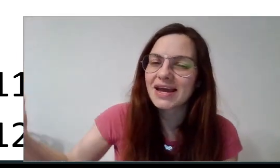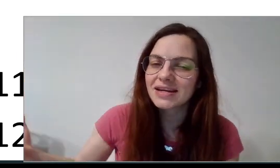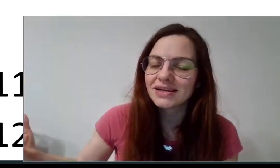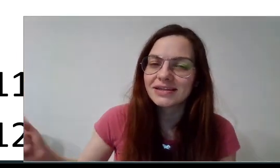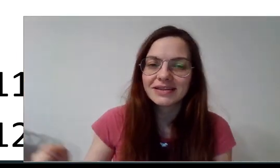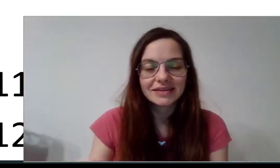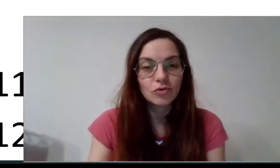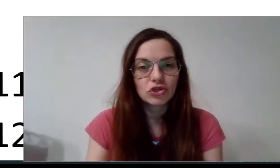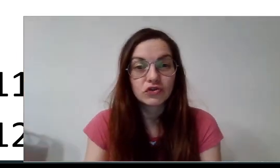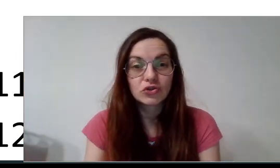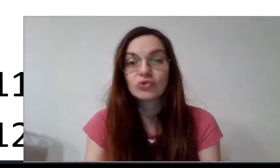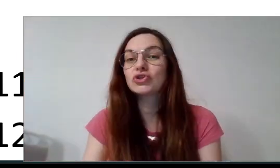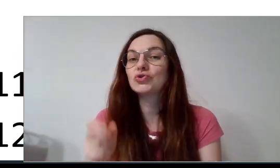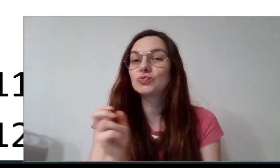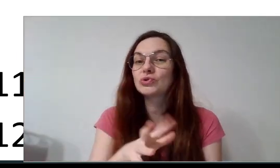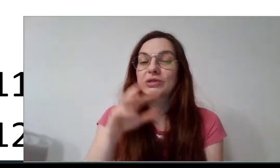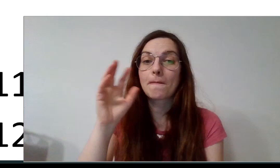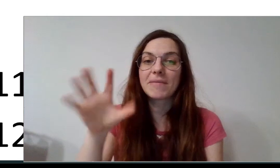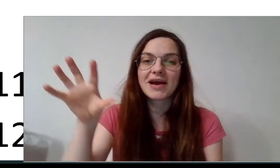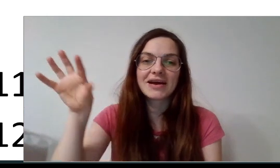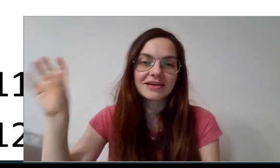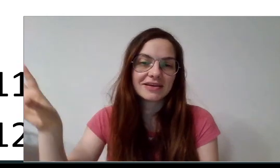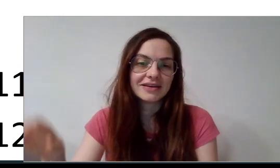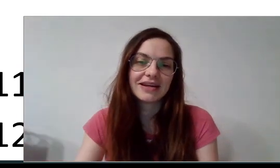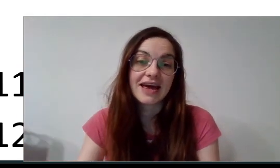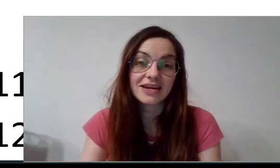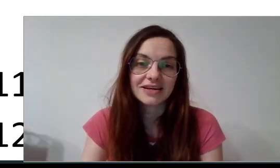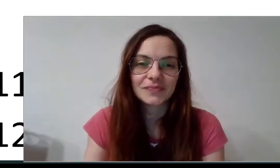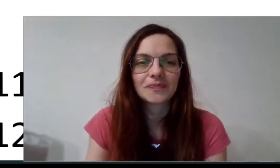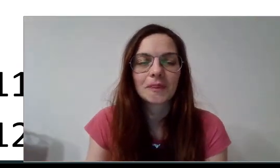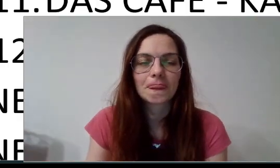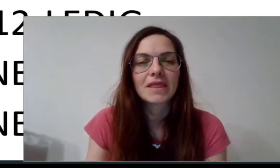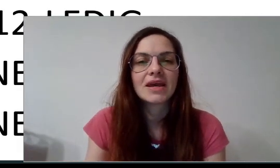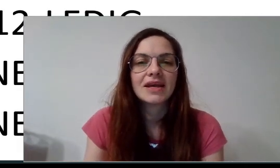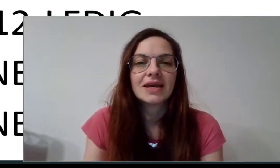mehr lernen, moraš više da učiš, du musst mehr lernen.